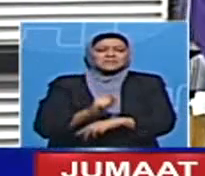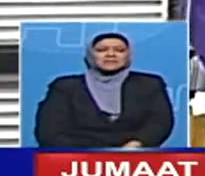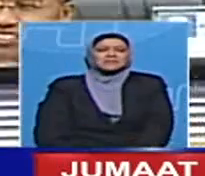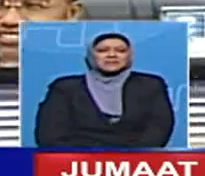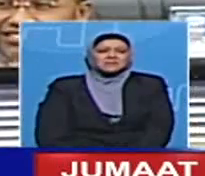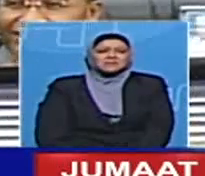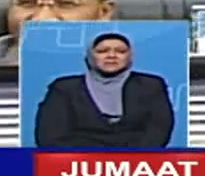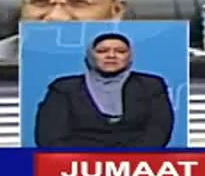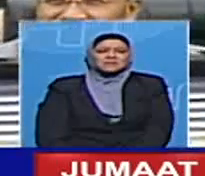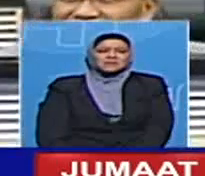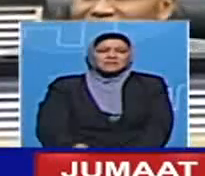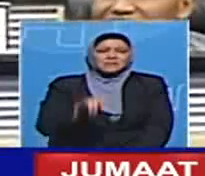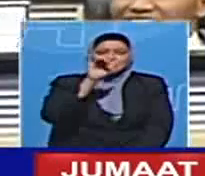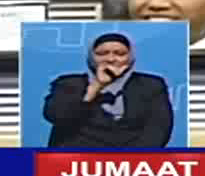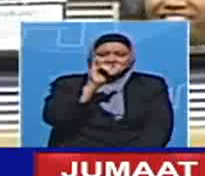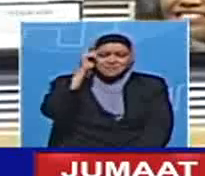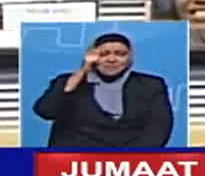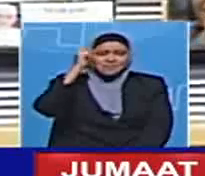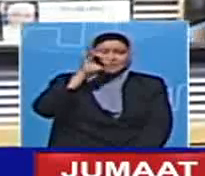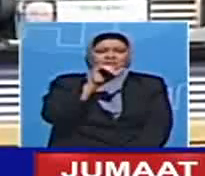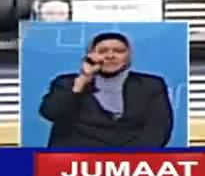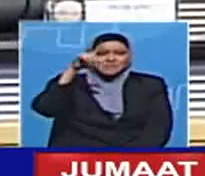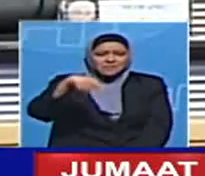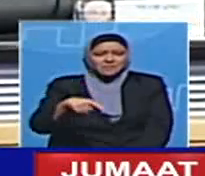tuan yang di-pertua tuan yang